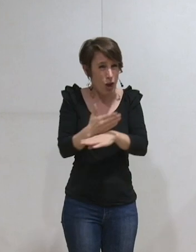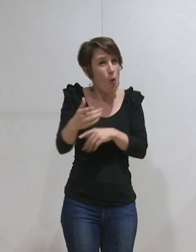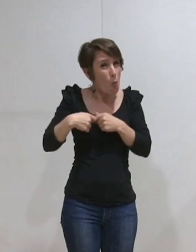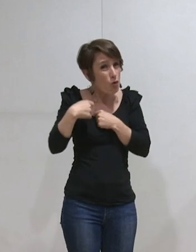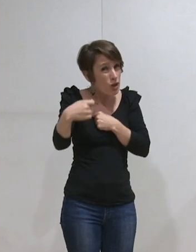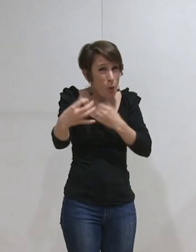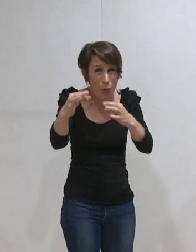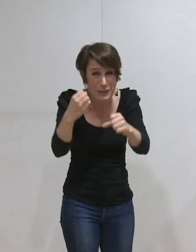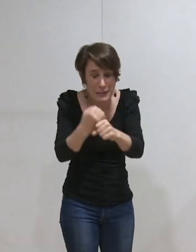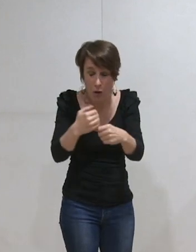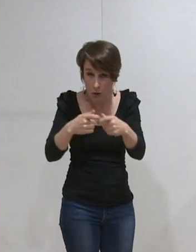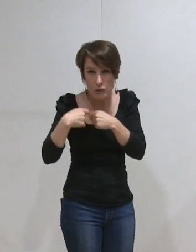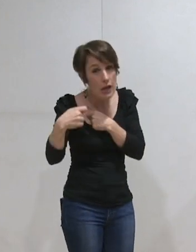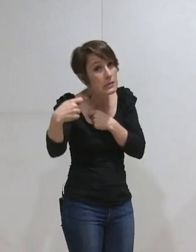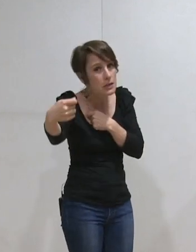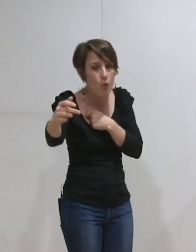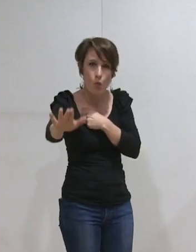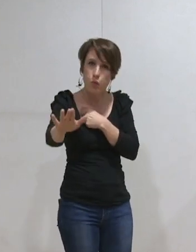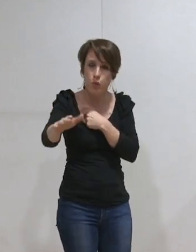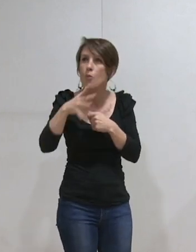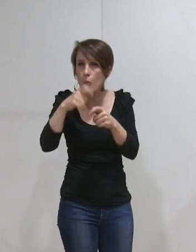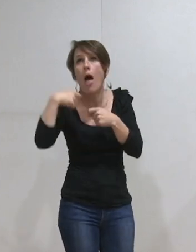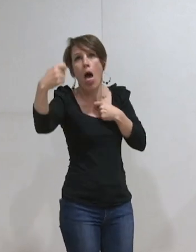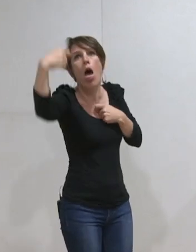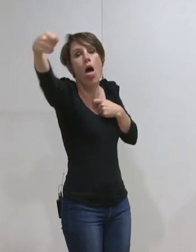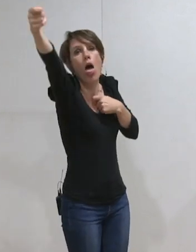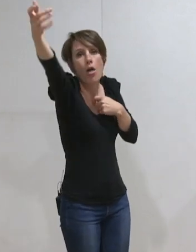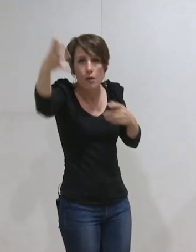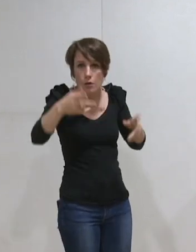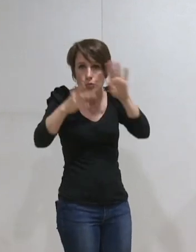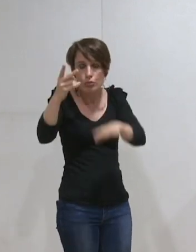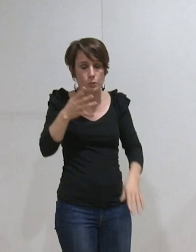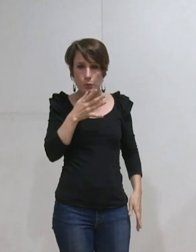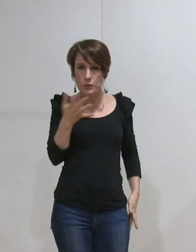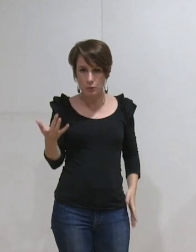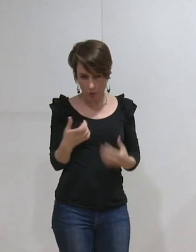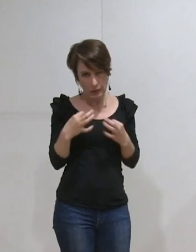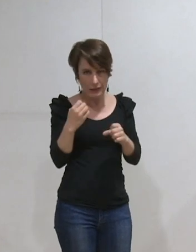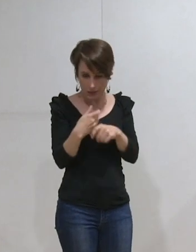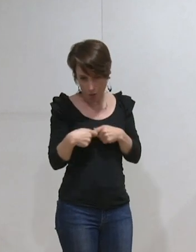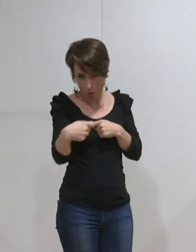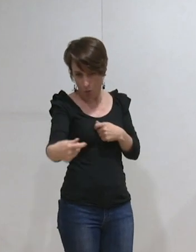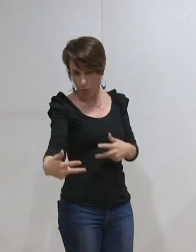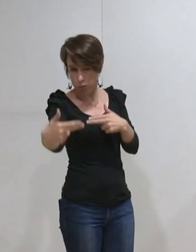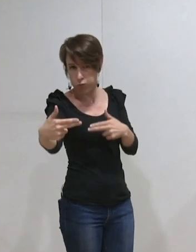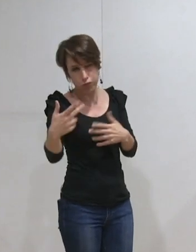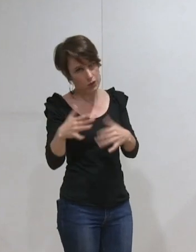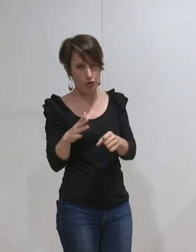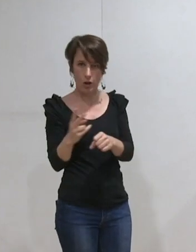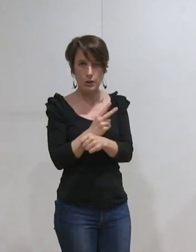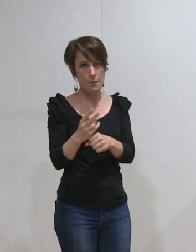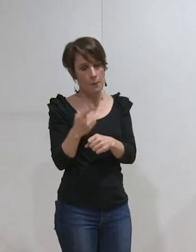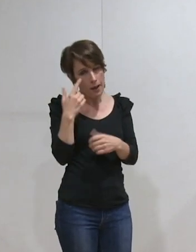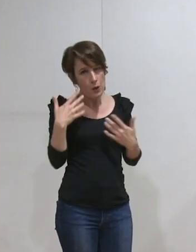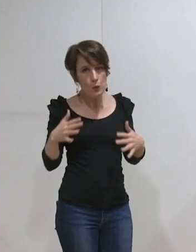nous avons de la route devant nous sur ce sujet-là au moins 10 ans si tous les plans se déroulent comme prévu